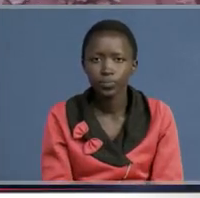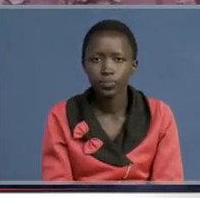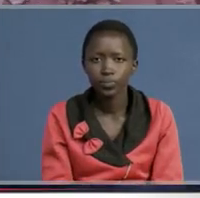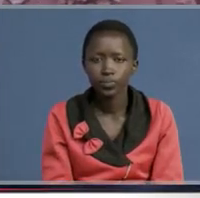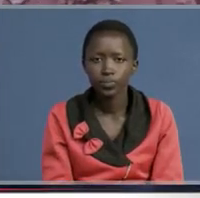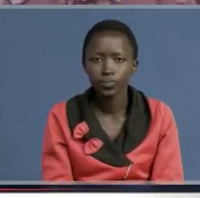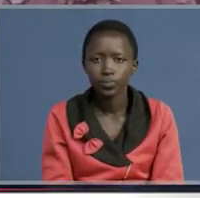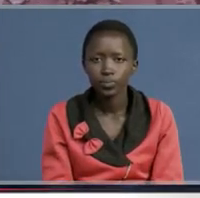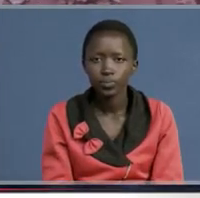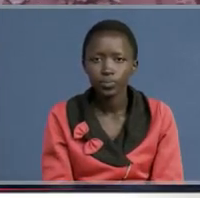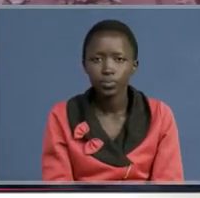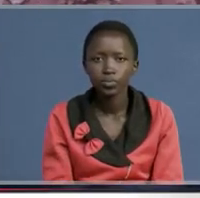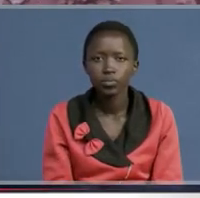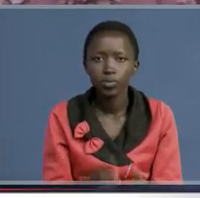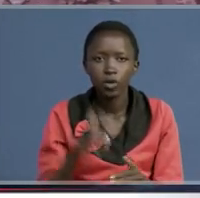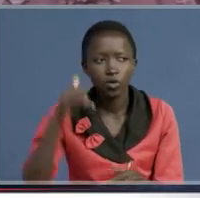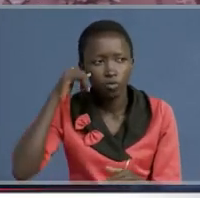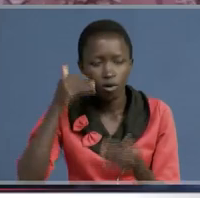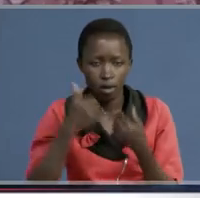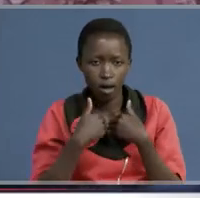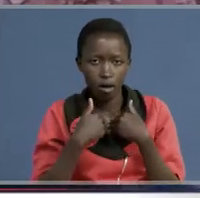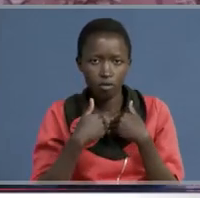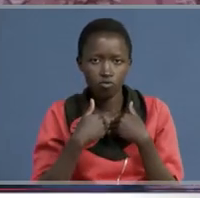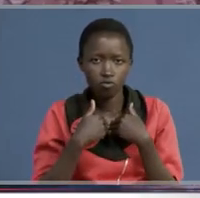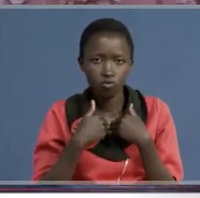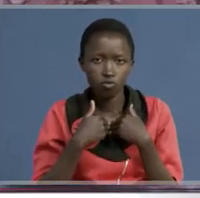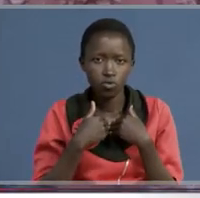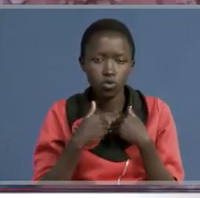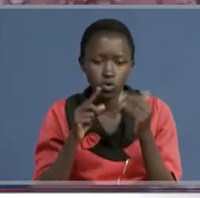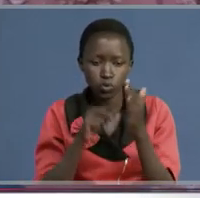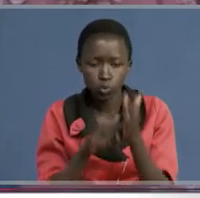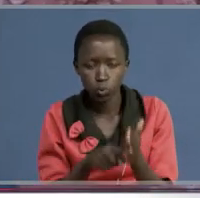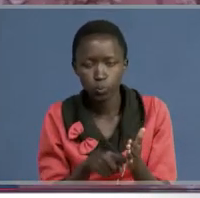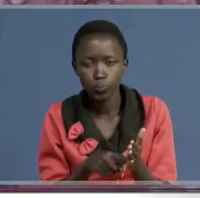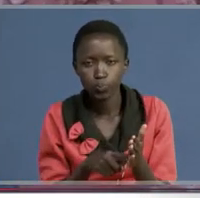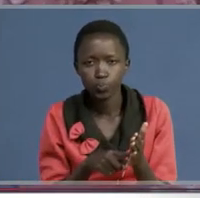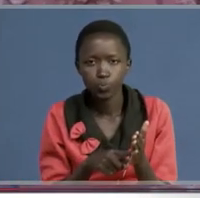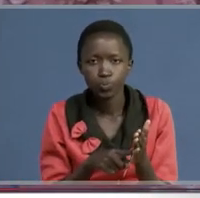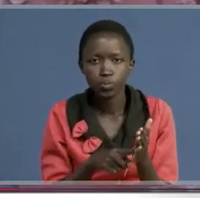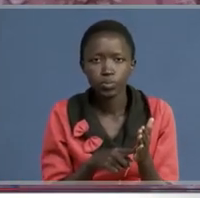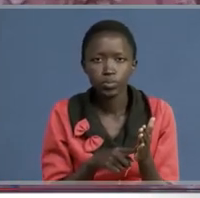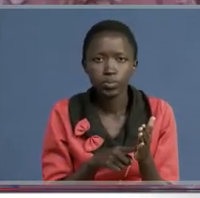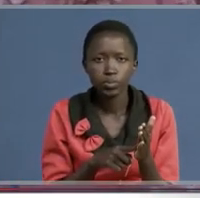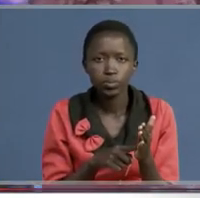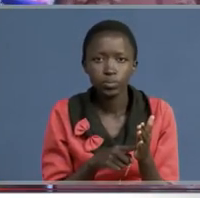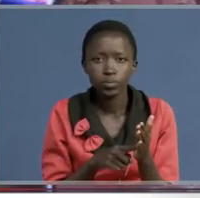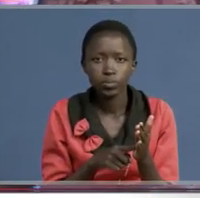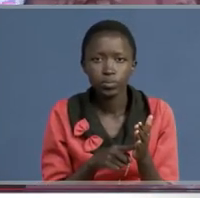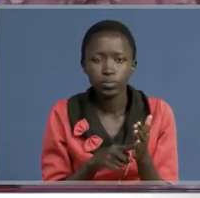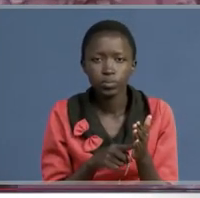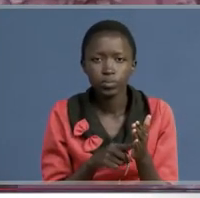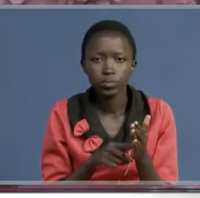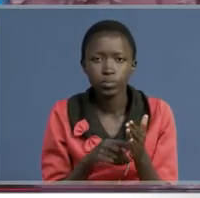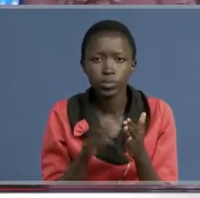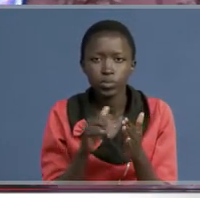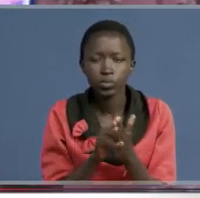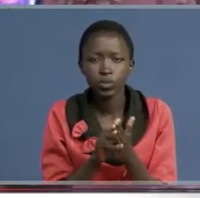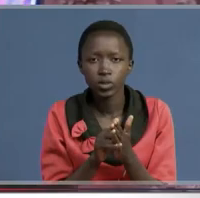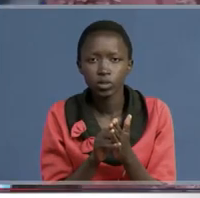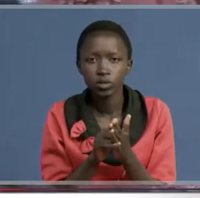Niko na simu zao hapa, ningependa kuonyesha evidence. Evidence hii